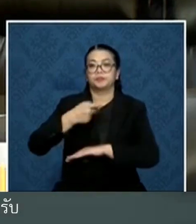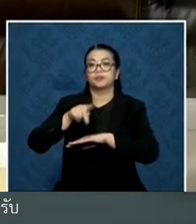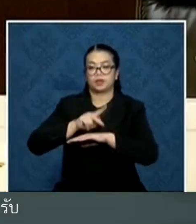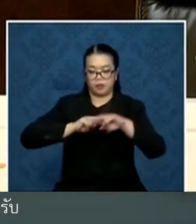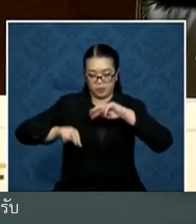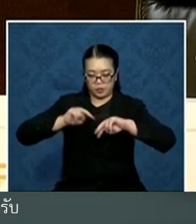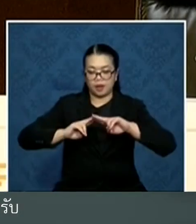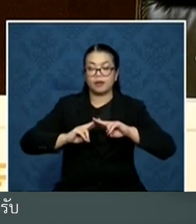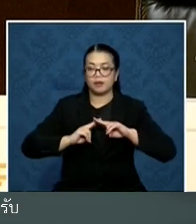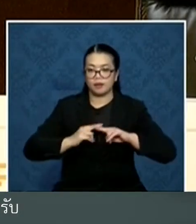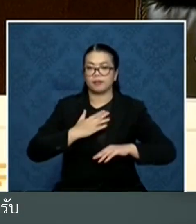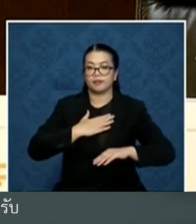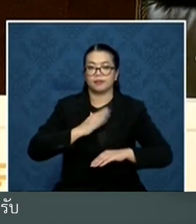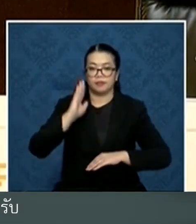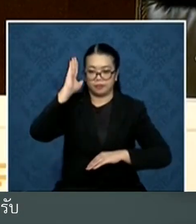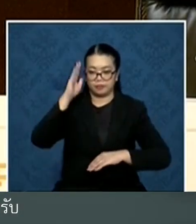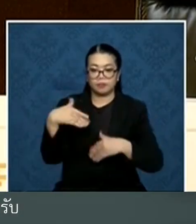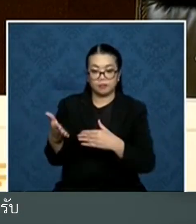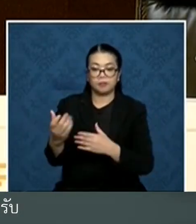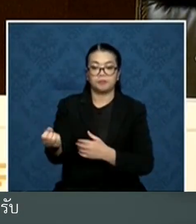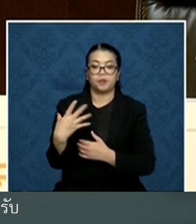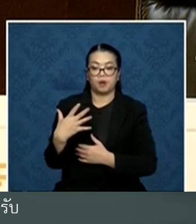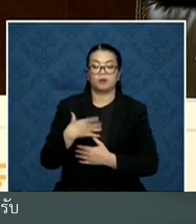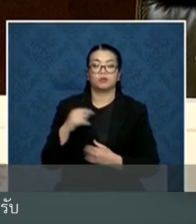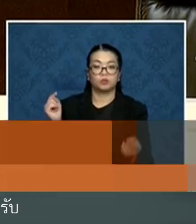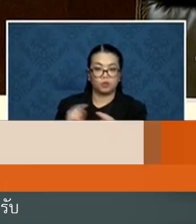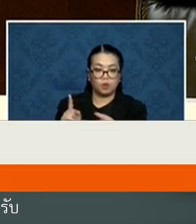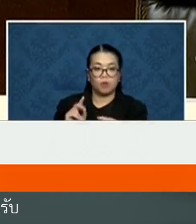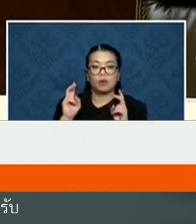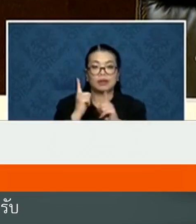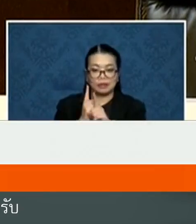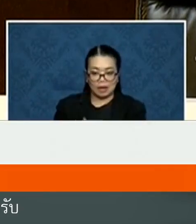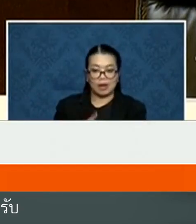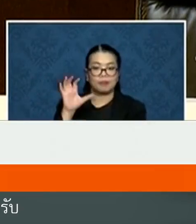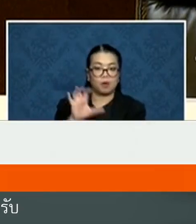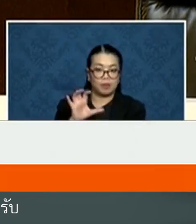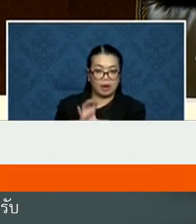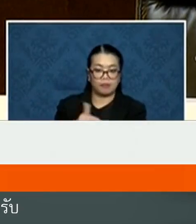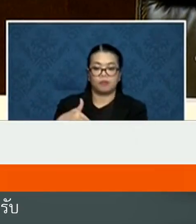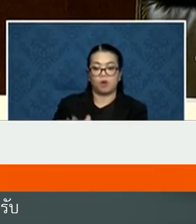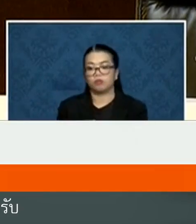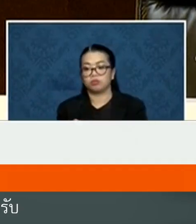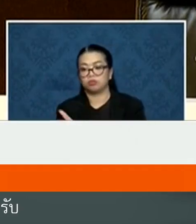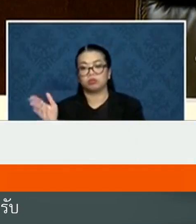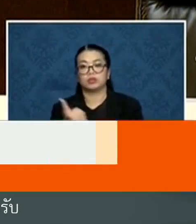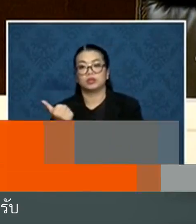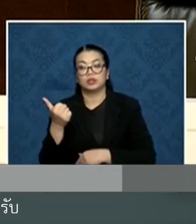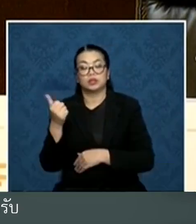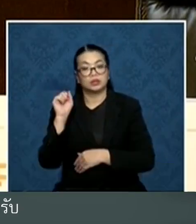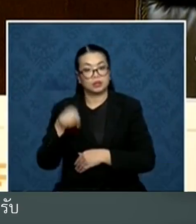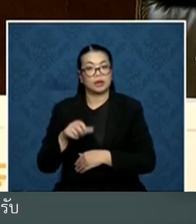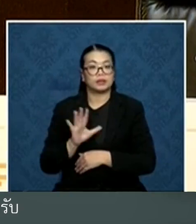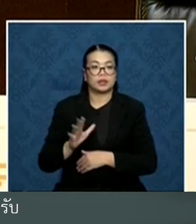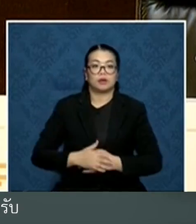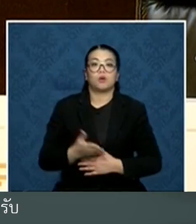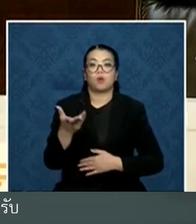เกี่ยวข้องครับได้ประท้วงก่อนว่าประท้วงเป็นไปตามข้อบังคับว่านอกประเด็นหรือไม่นะฮะใช่ครับนะครับผมให้